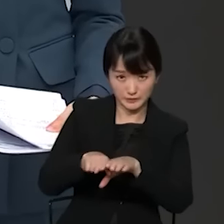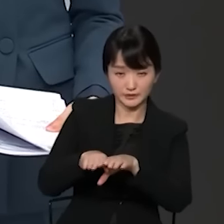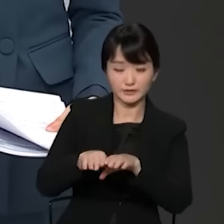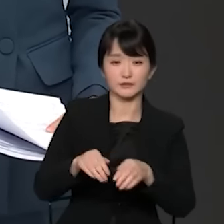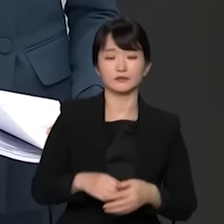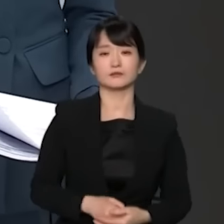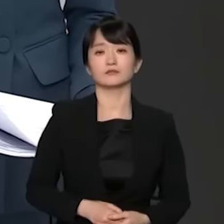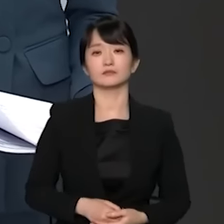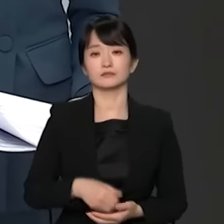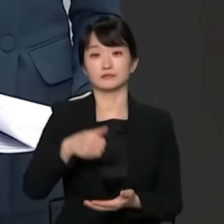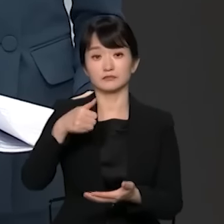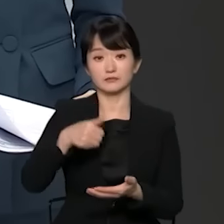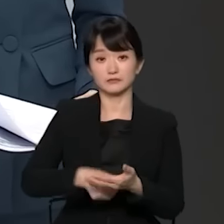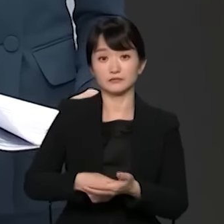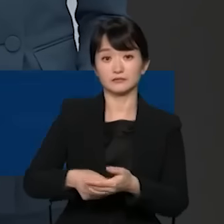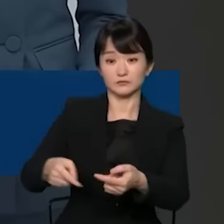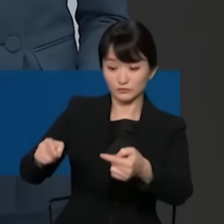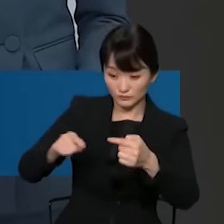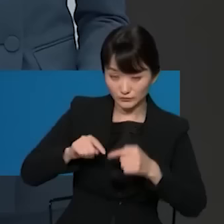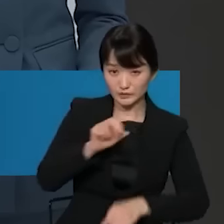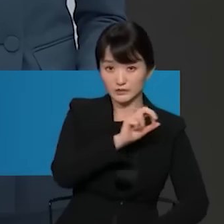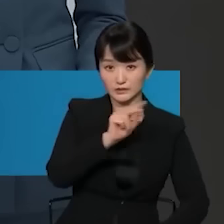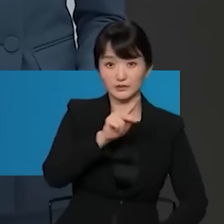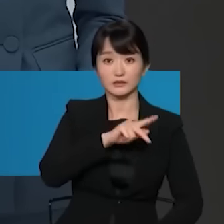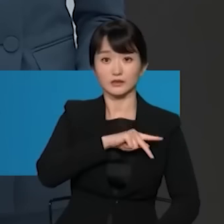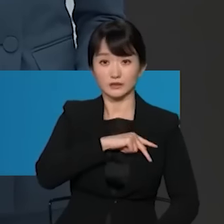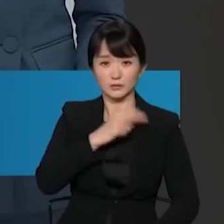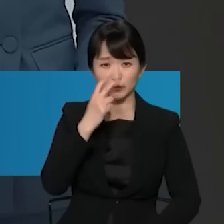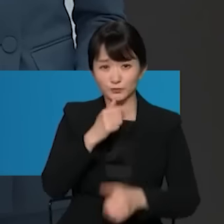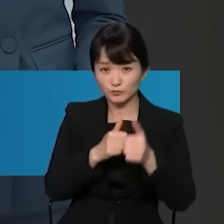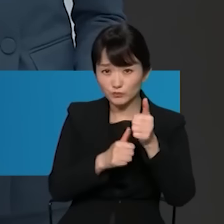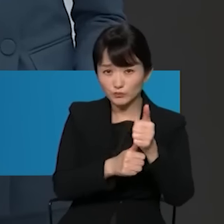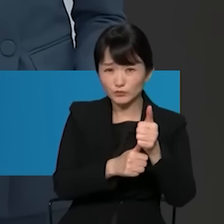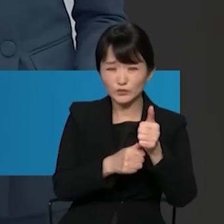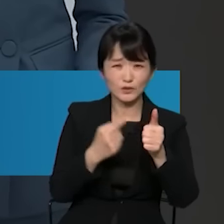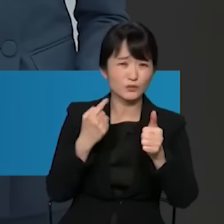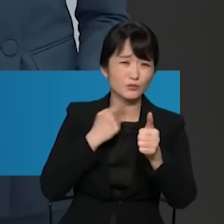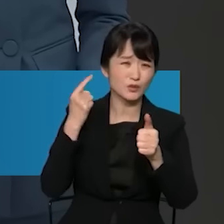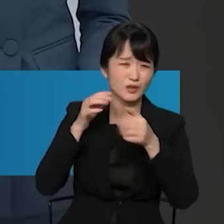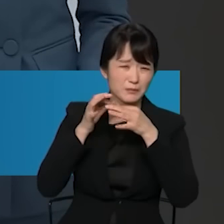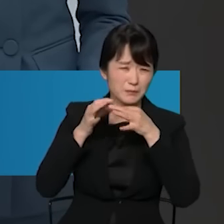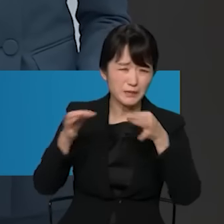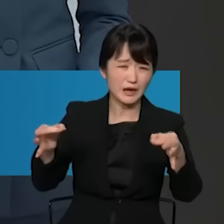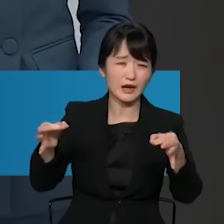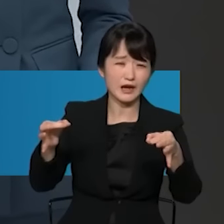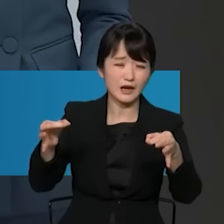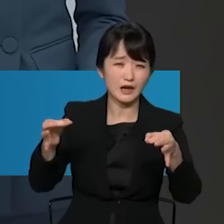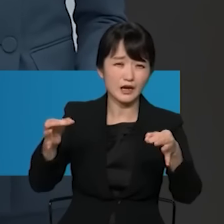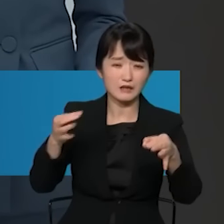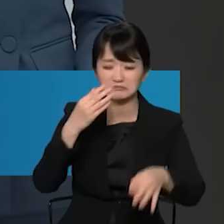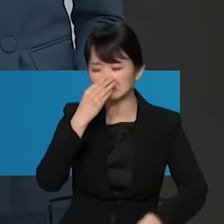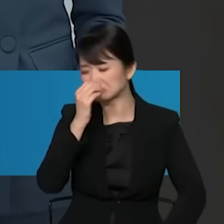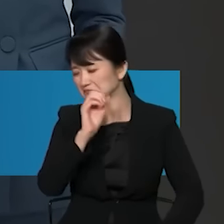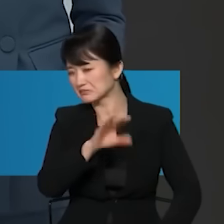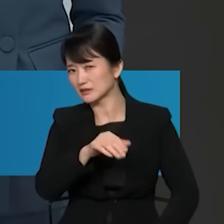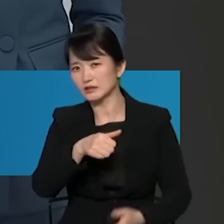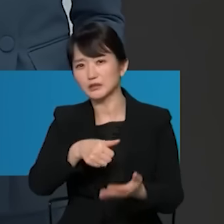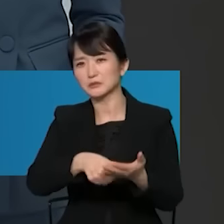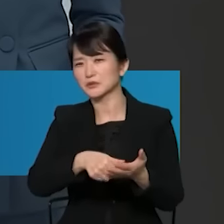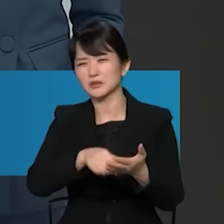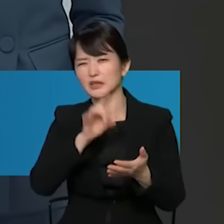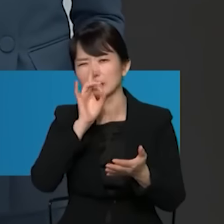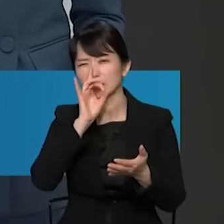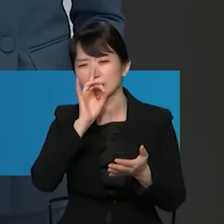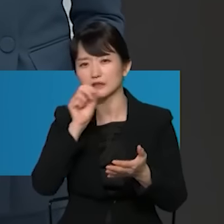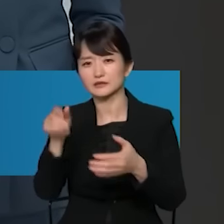썼습니다. 표결에 동참하라는 야당 의원들과 보좌진들의 목소리가 터져 나왔는데 표결 자체가 성립되지